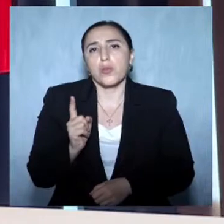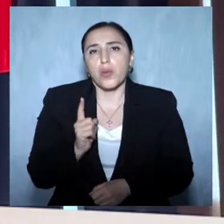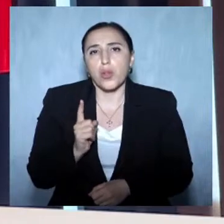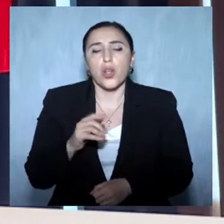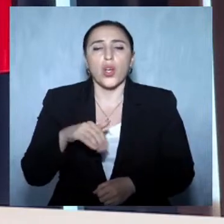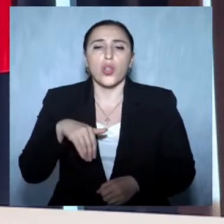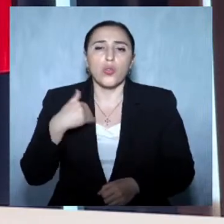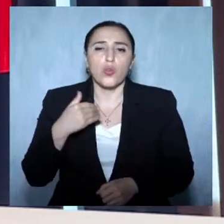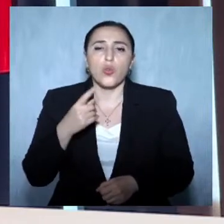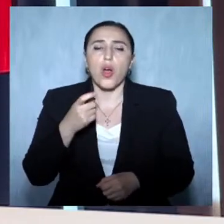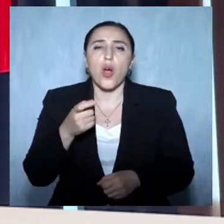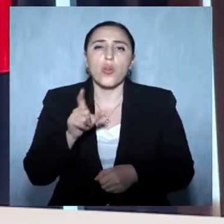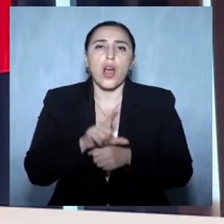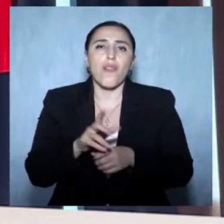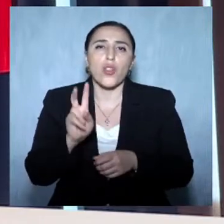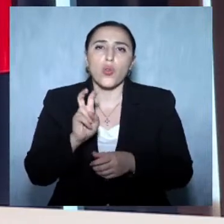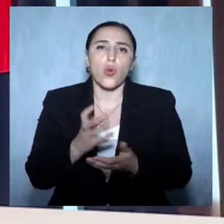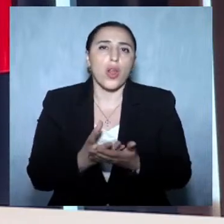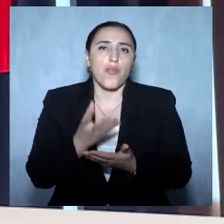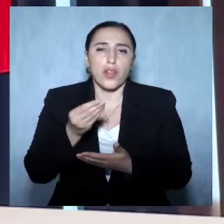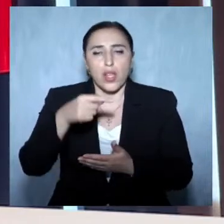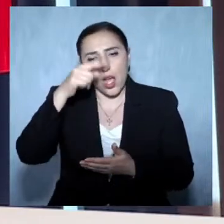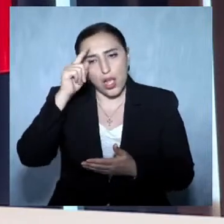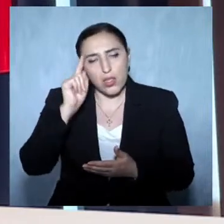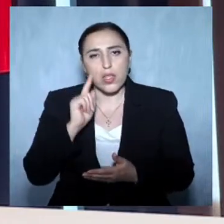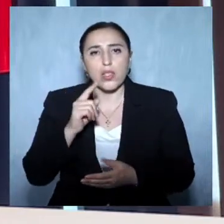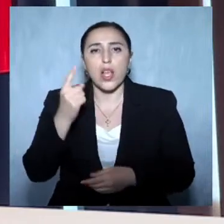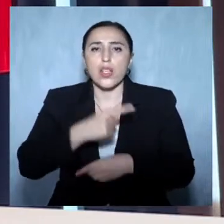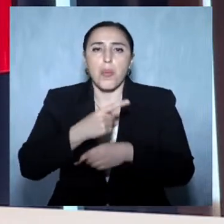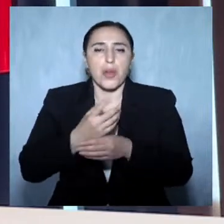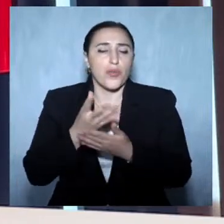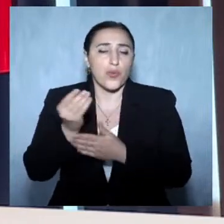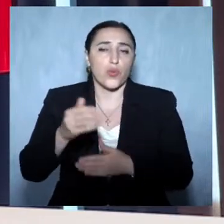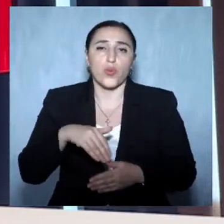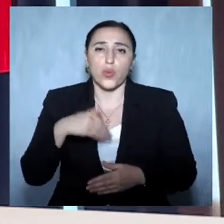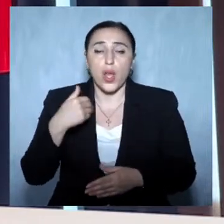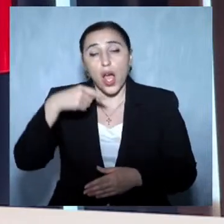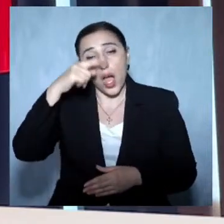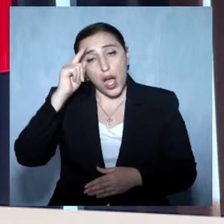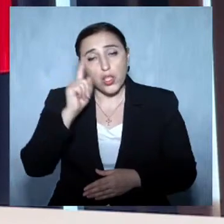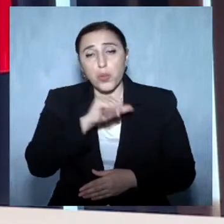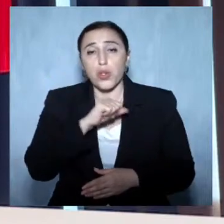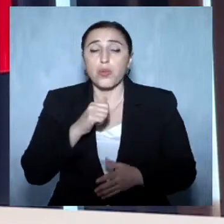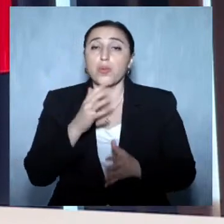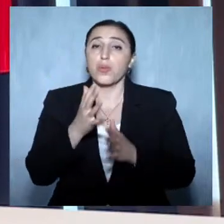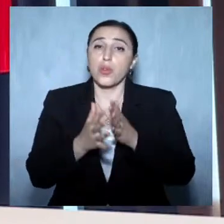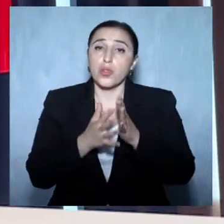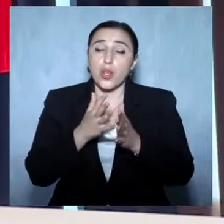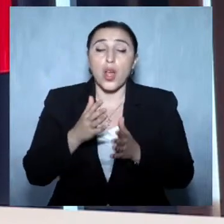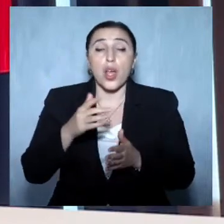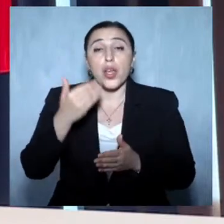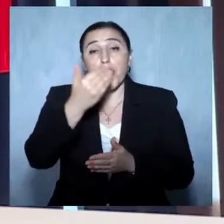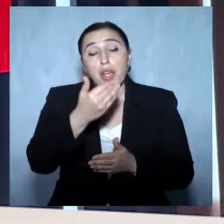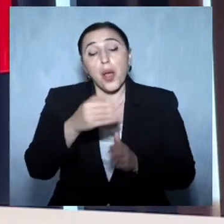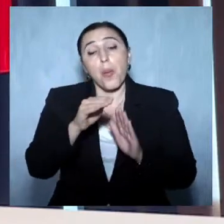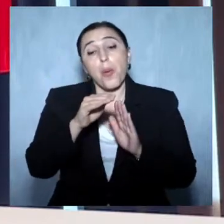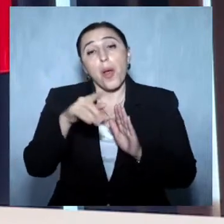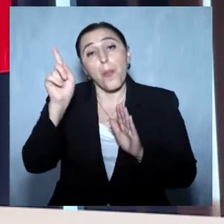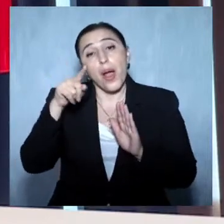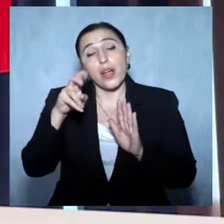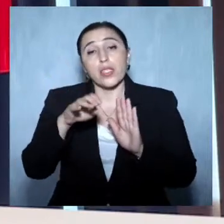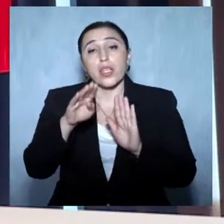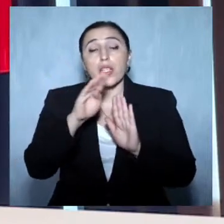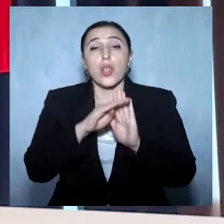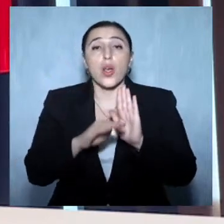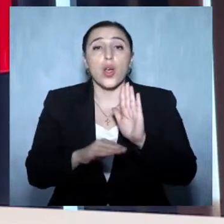Չենց անկանում հարյուրավոր դոլարներ վճարել ադրբեջանցի սահմանապահներին։ Ադրբեջանական կողն էլ վկայակոչը լող մակսային որենց դրությունը պնդում է, որ իր